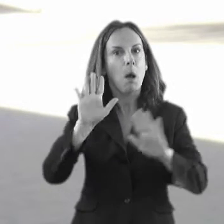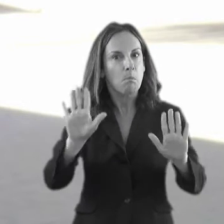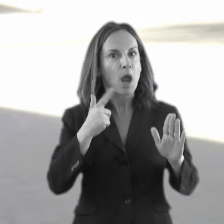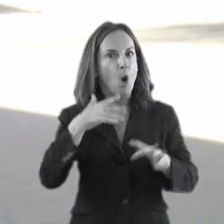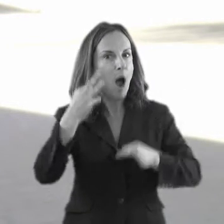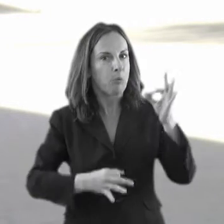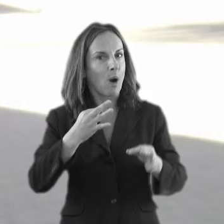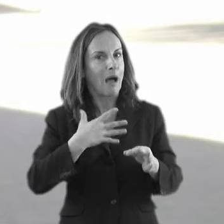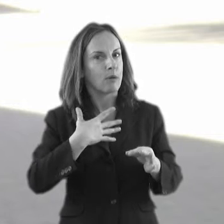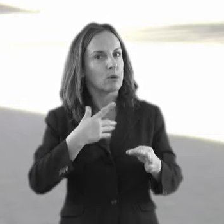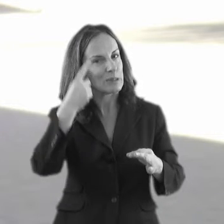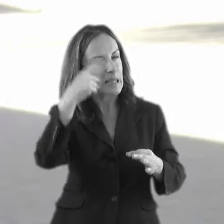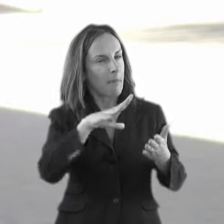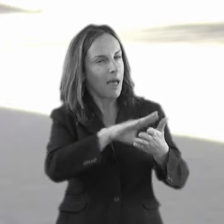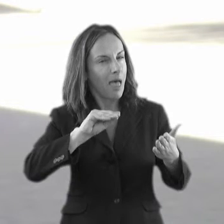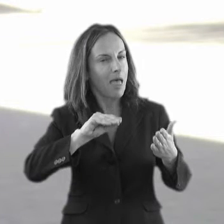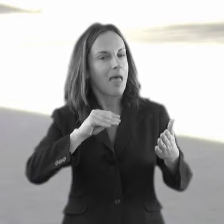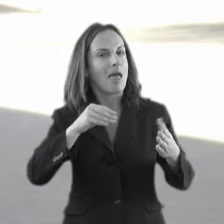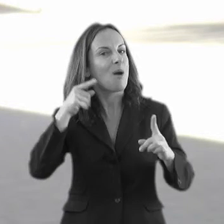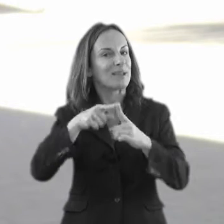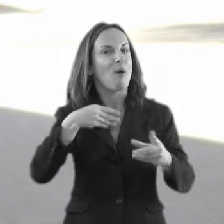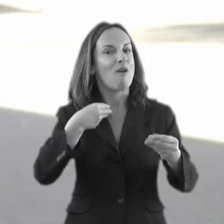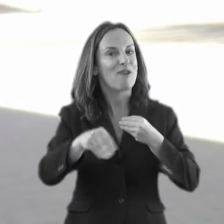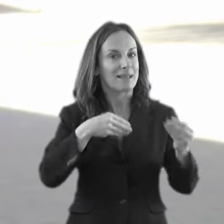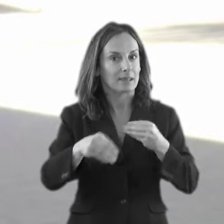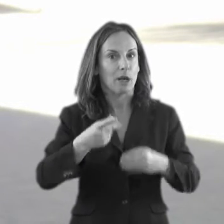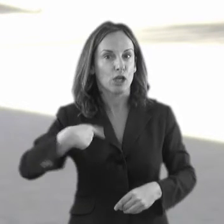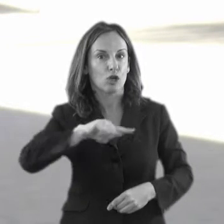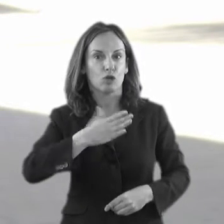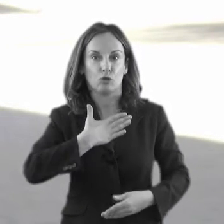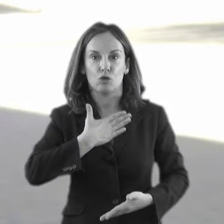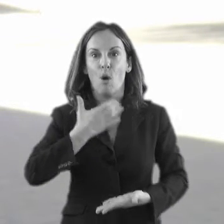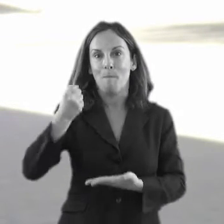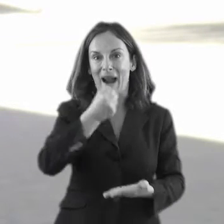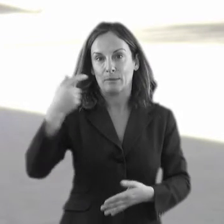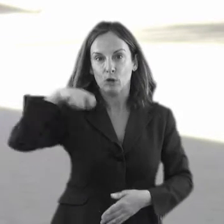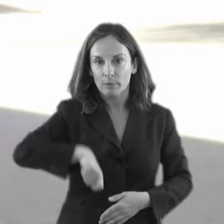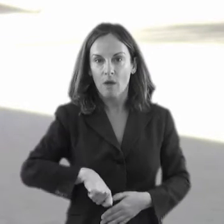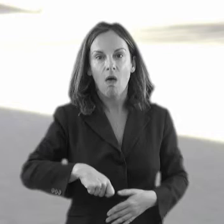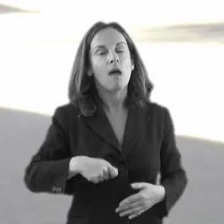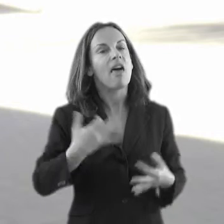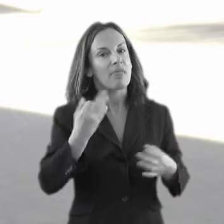per el que fan els juristes, que és interpretar-la. I nosaltres, a la gent que ens dediquem al patrimoni,